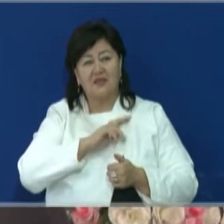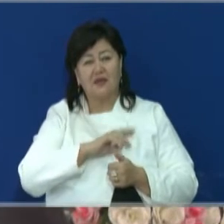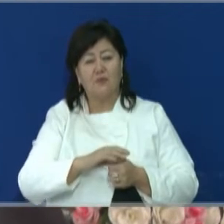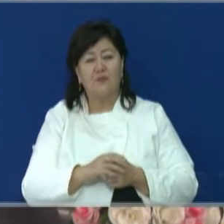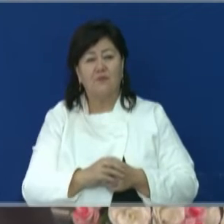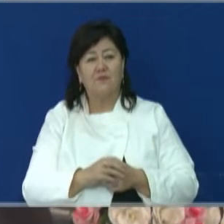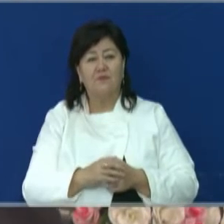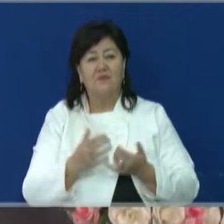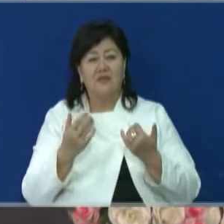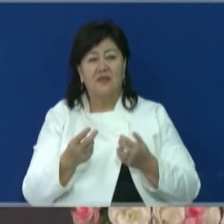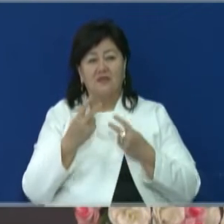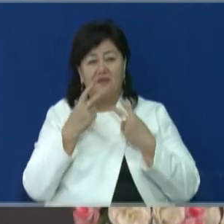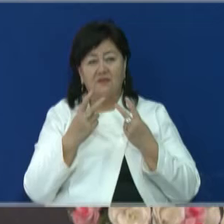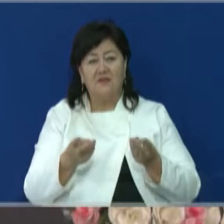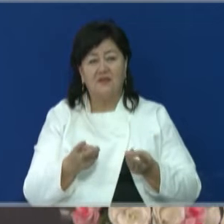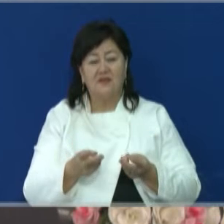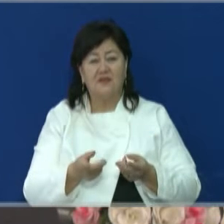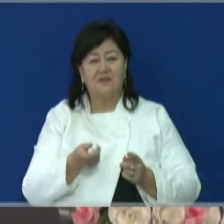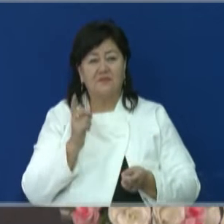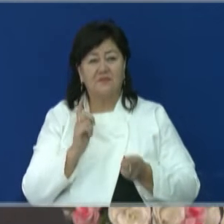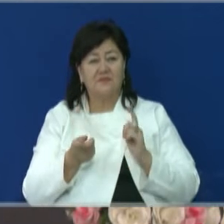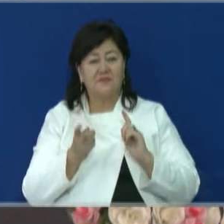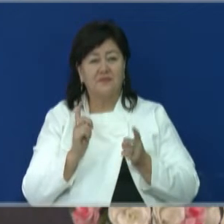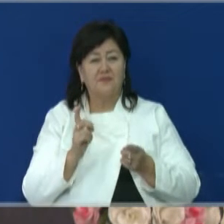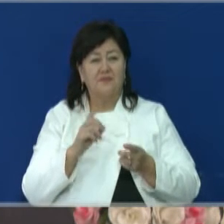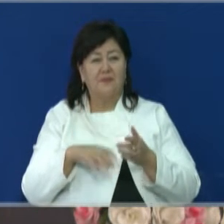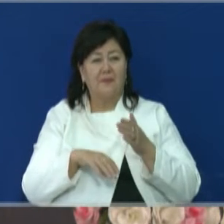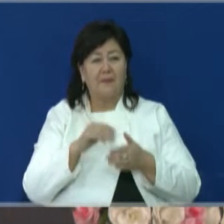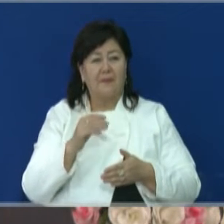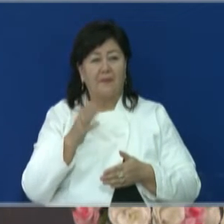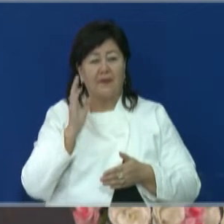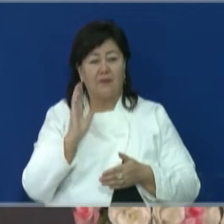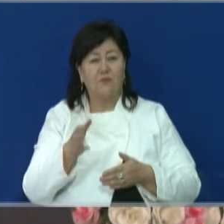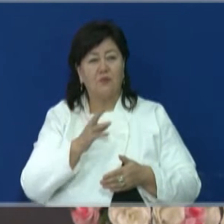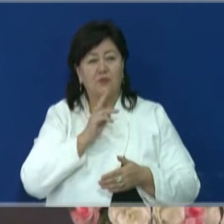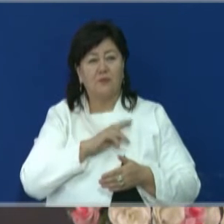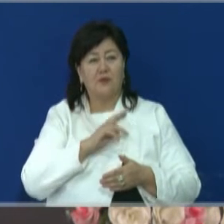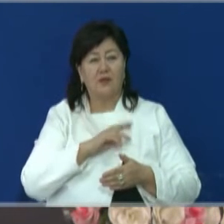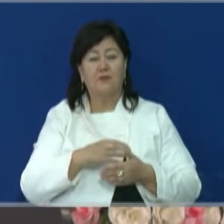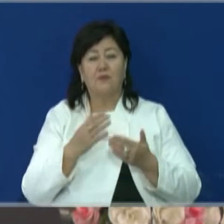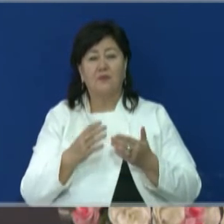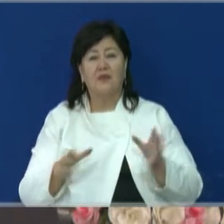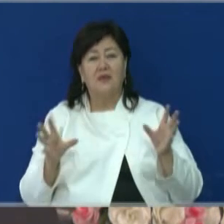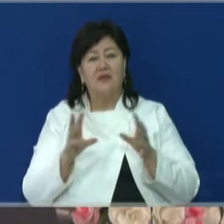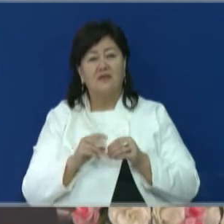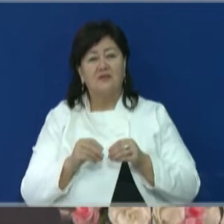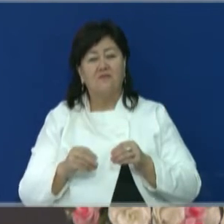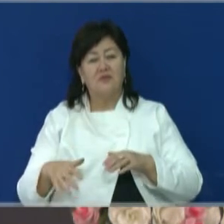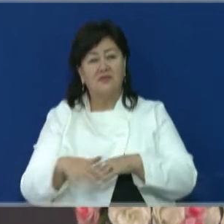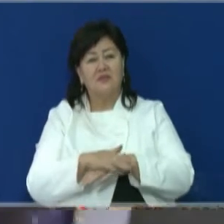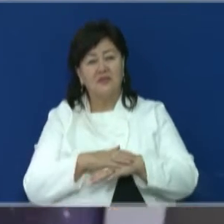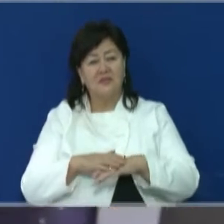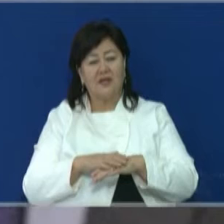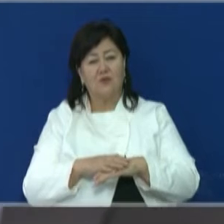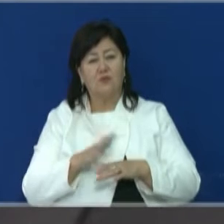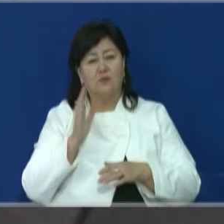Бүгін жаңа көрдіңіздер, пленумда сайлады. Мен шамам келгенше қызмет істеймін. Өзі халықпен қызмет істеген менің ойымда жазылған